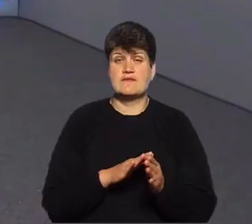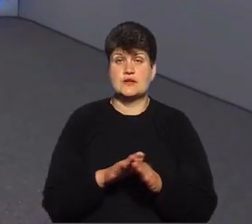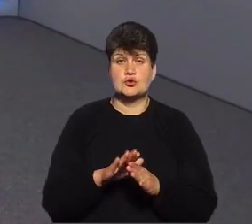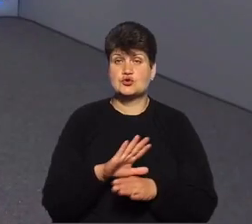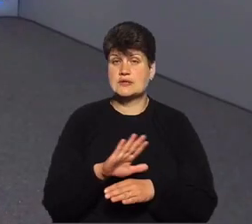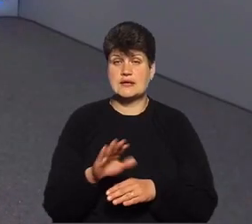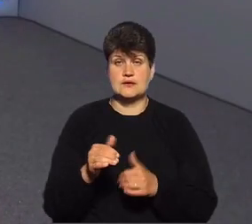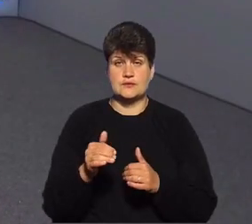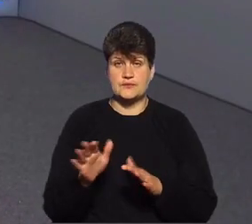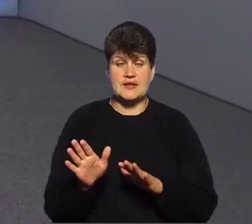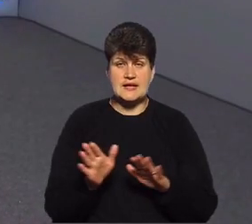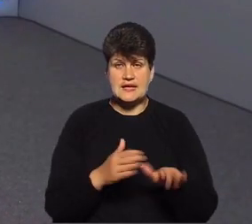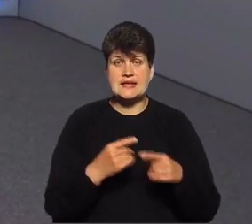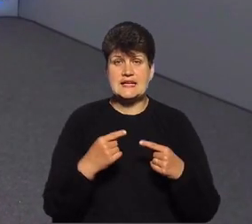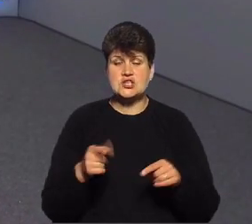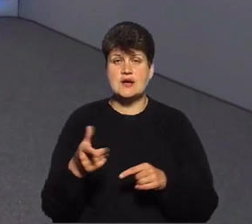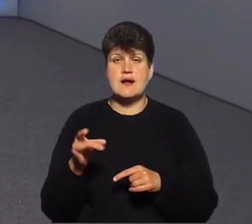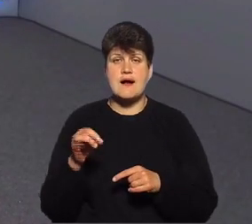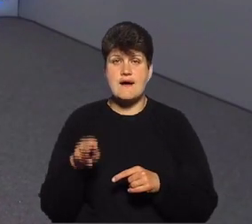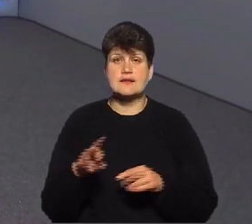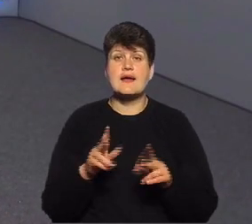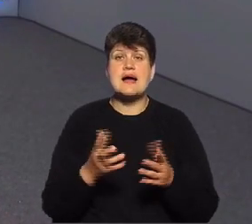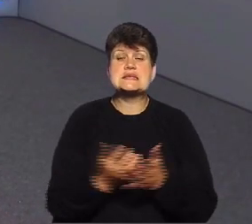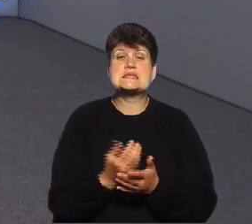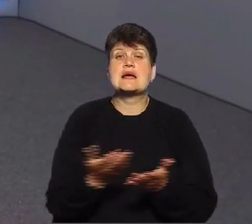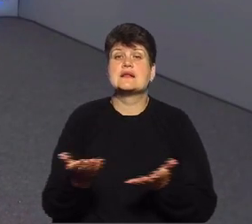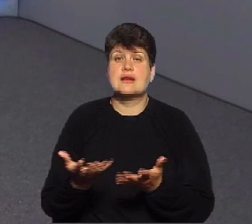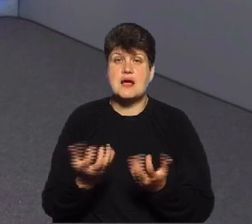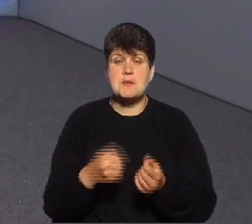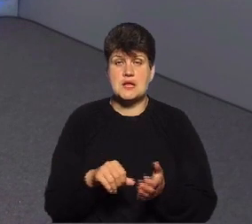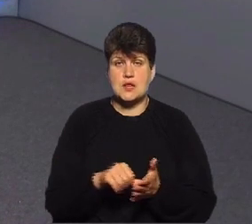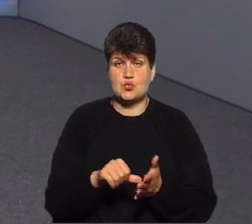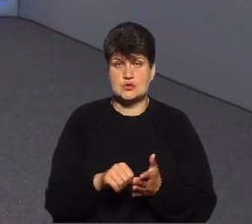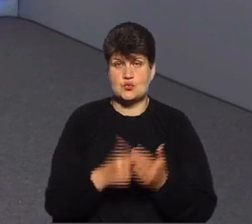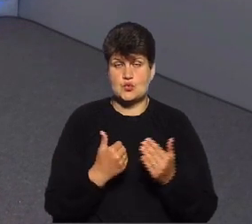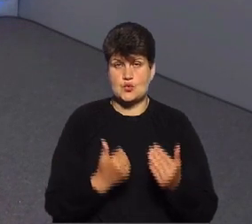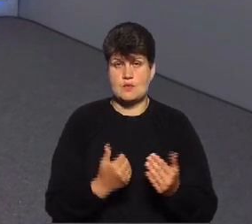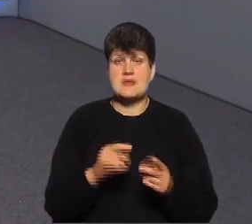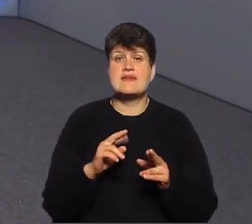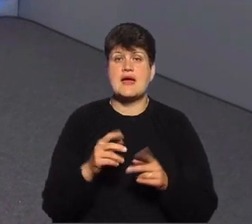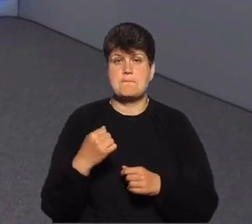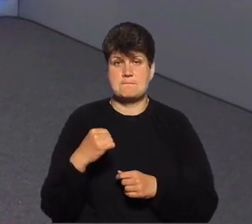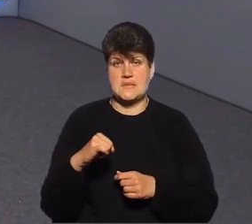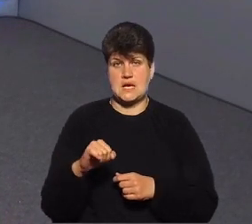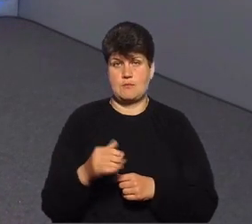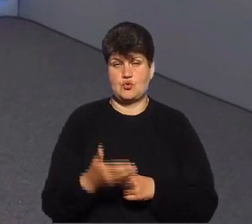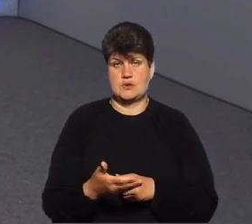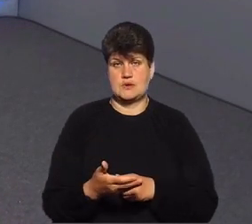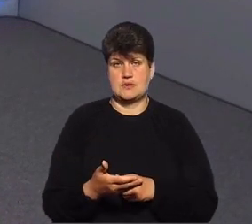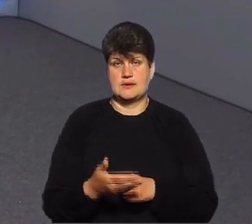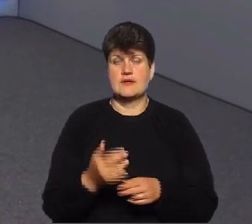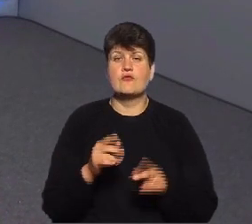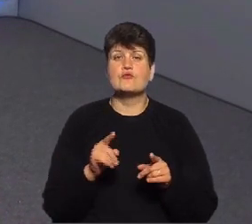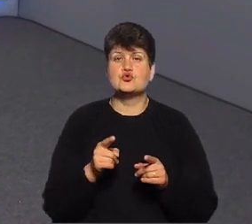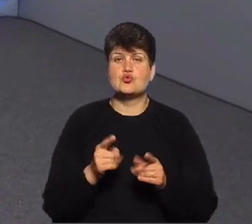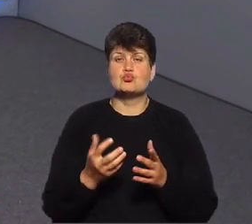інший грант, якийсь інший проект, як його знайти, як взяти участь в гранті, так, угу, і перемогти? В чому, от, можливо, критерії успіху? Ну,